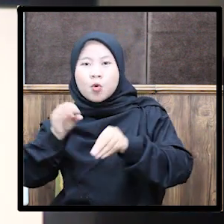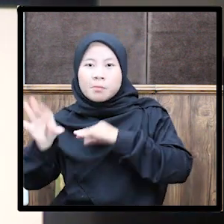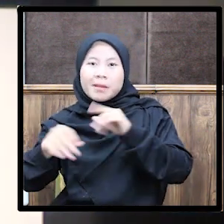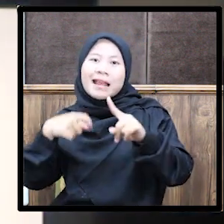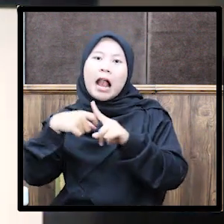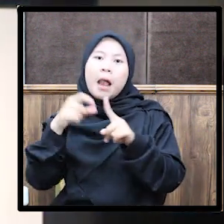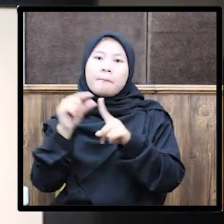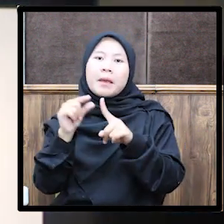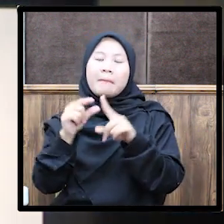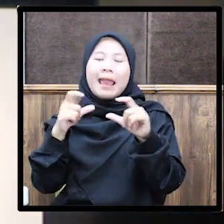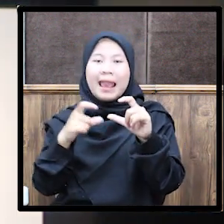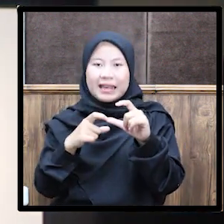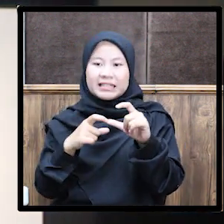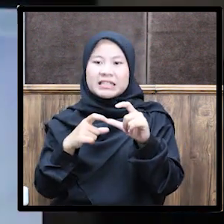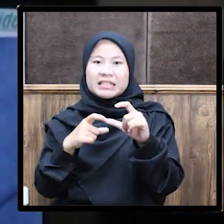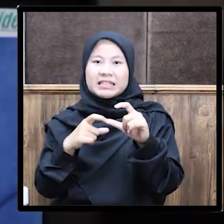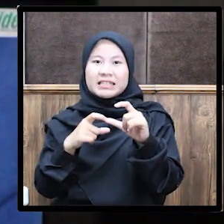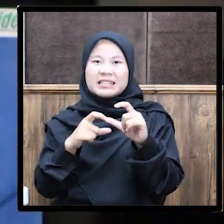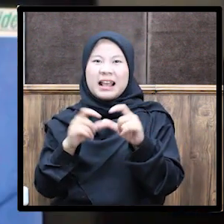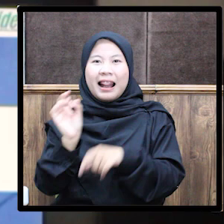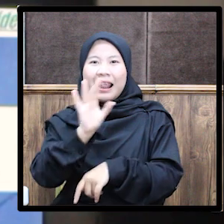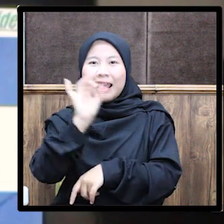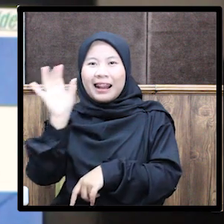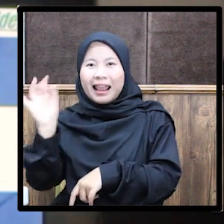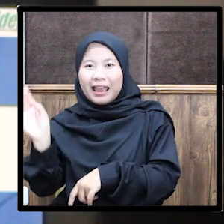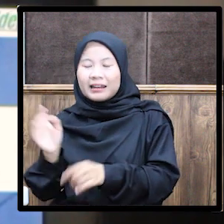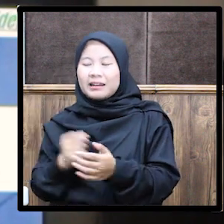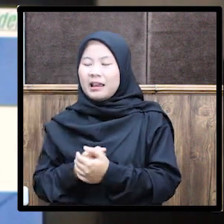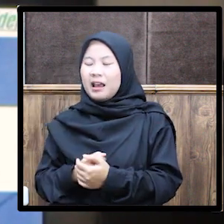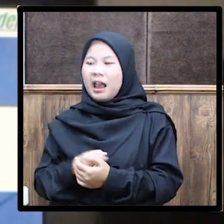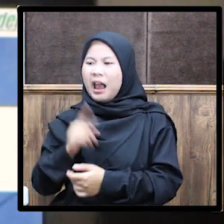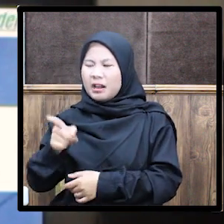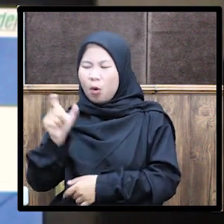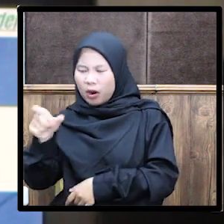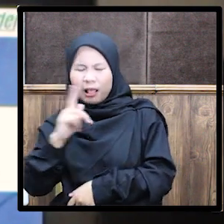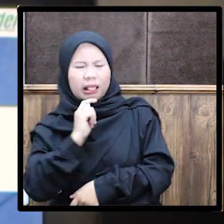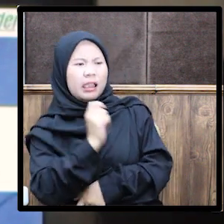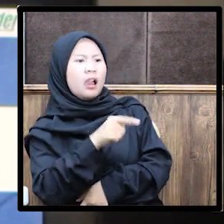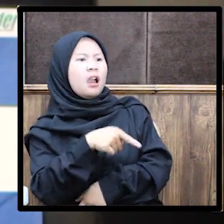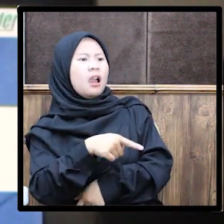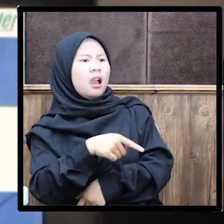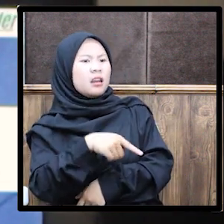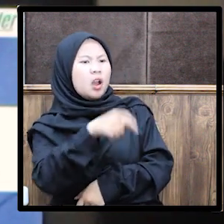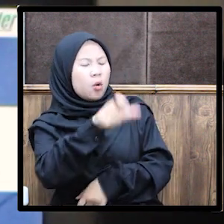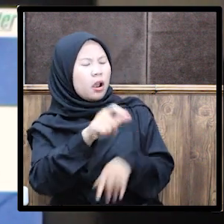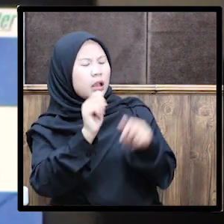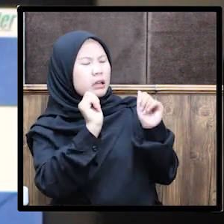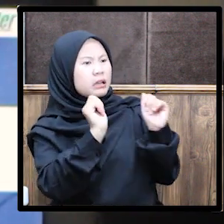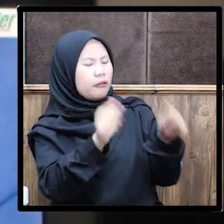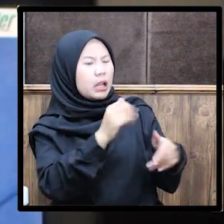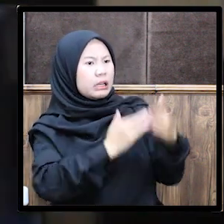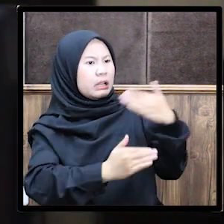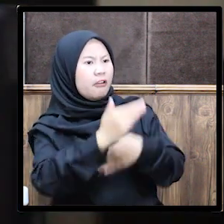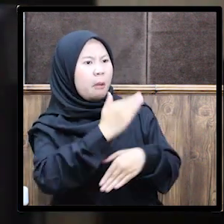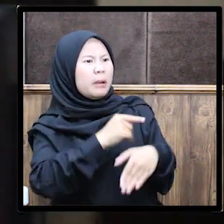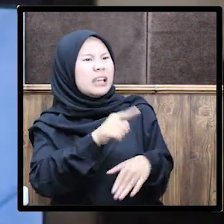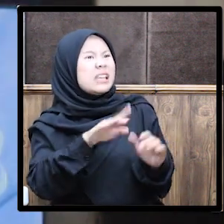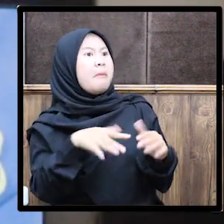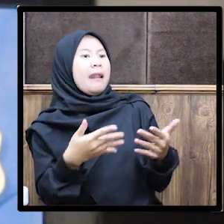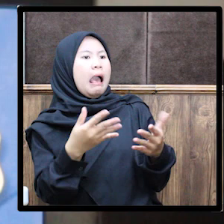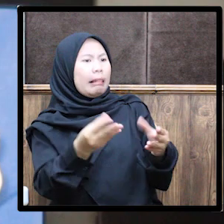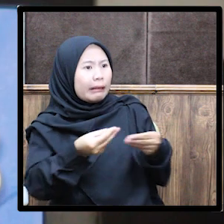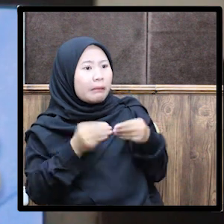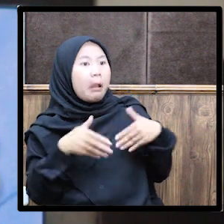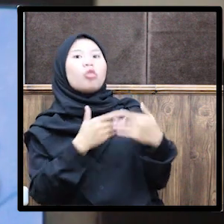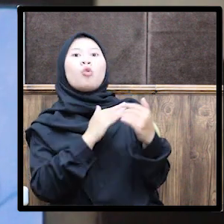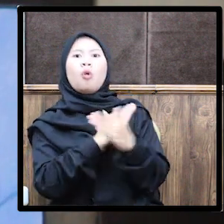bu, ketika ada yang daftar di bawah, kemudian ya diterima, emangnya ada masalah? Saya bisa dicek, terus saya